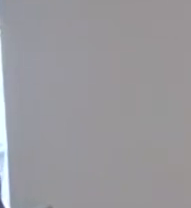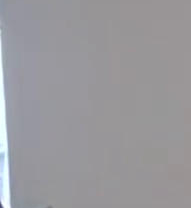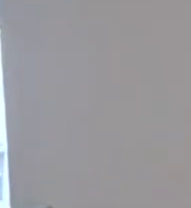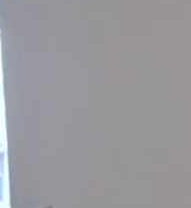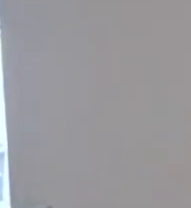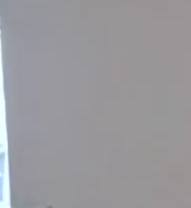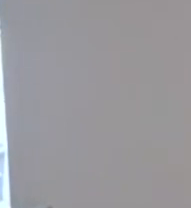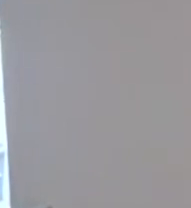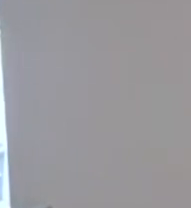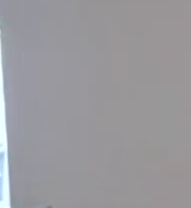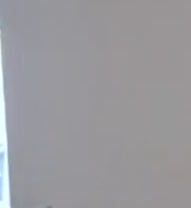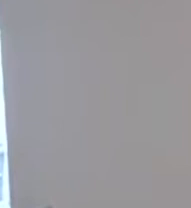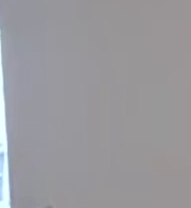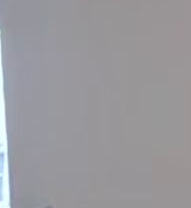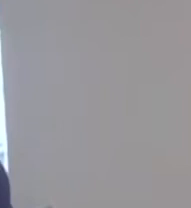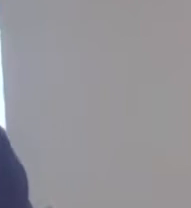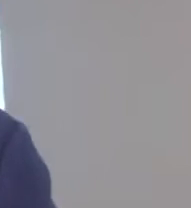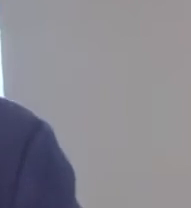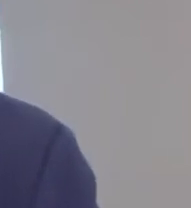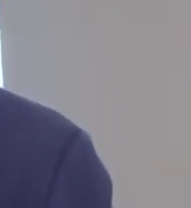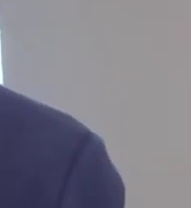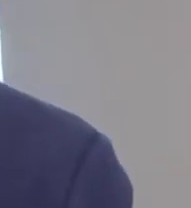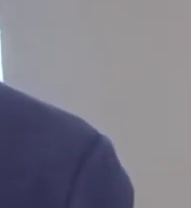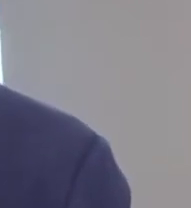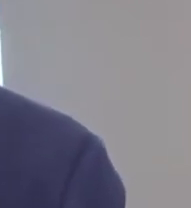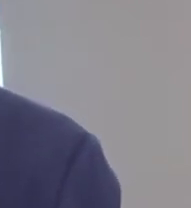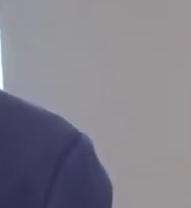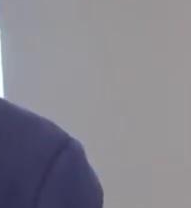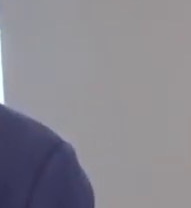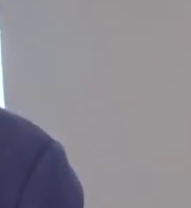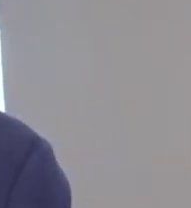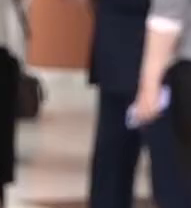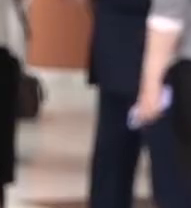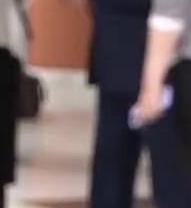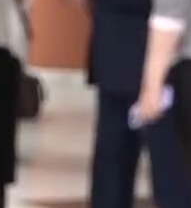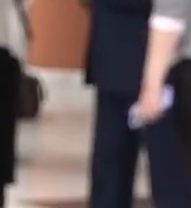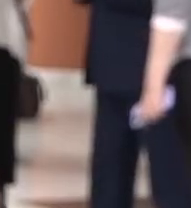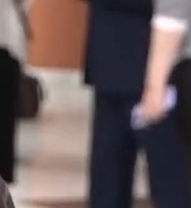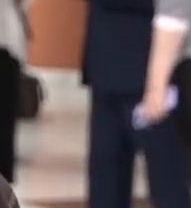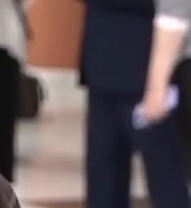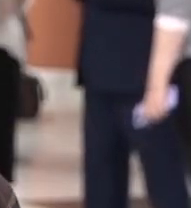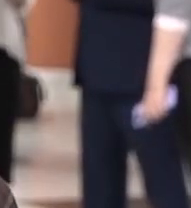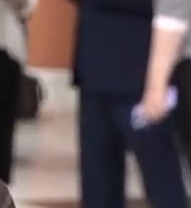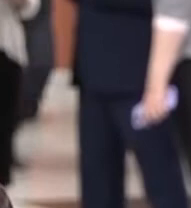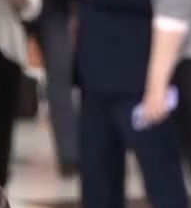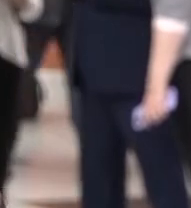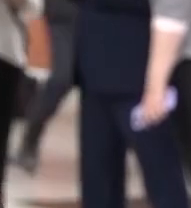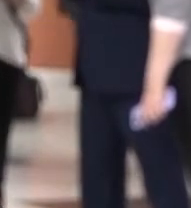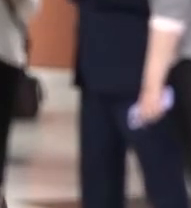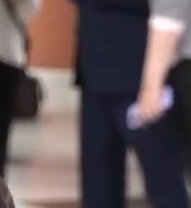вызова граждан до появления скорой помощи. Это амбициозная и правильная задача. Для наших жителей